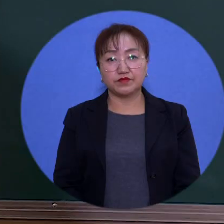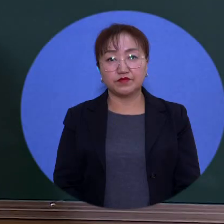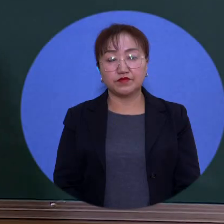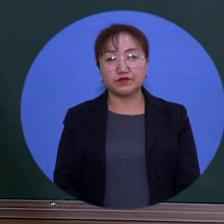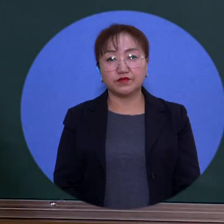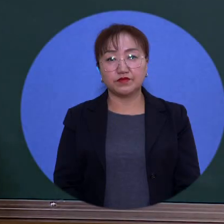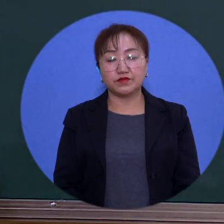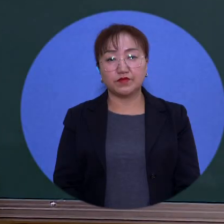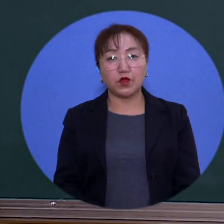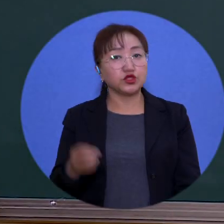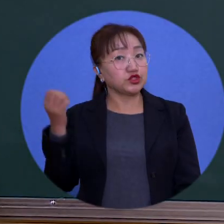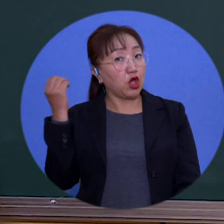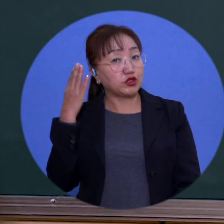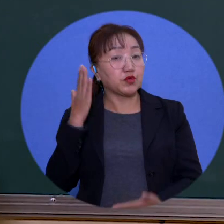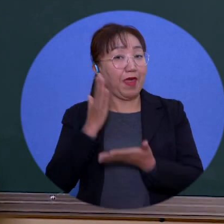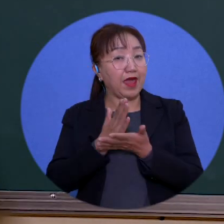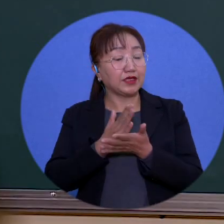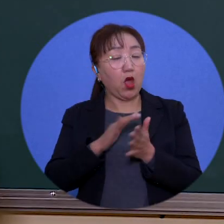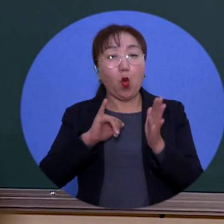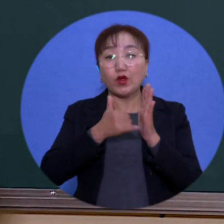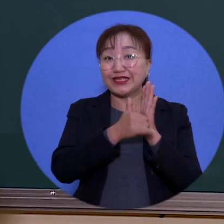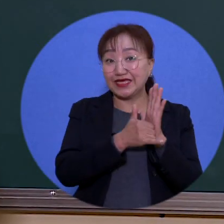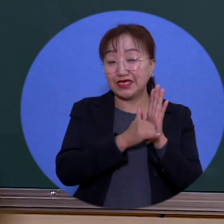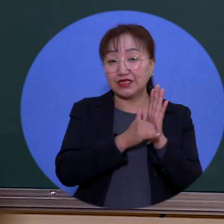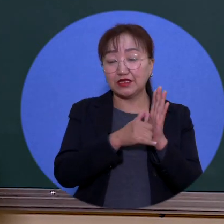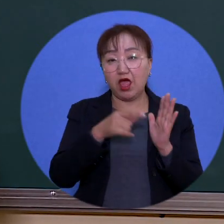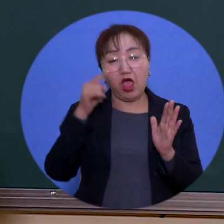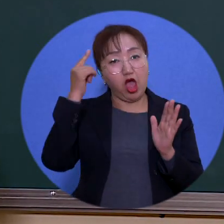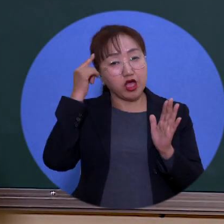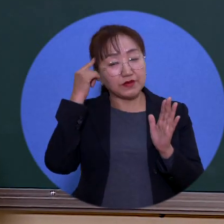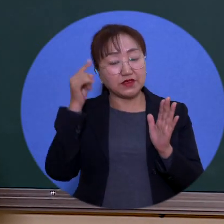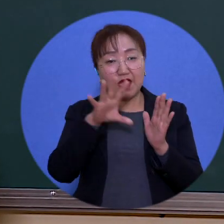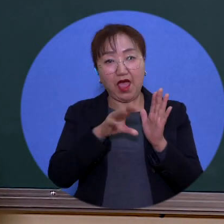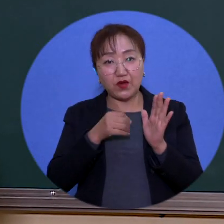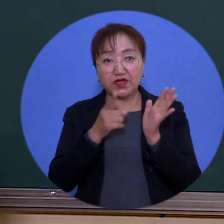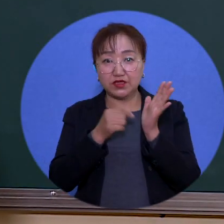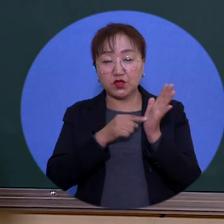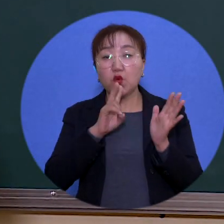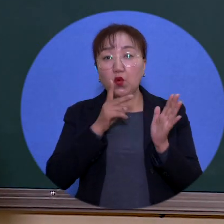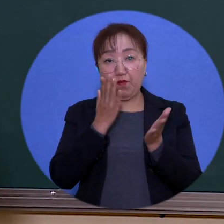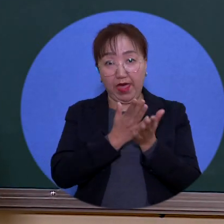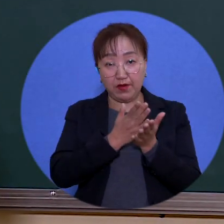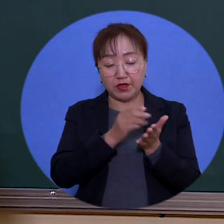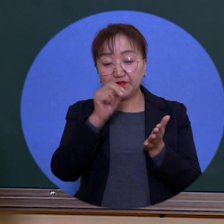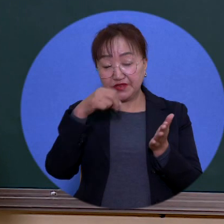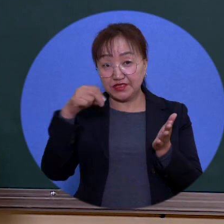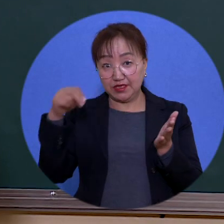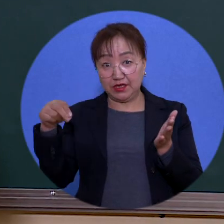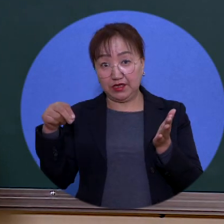དེ ལས སྡོད སྡིང སྡེད དགས དེགས སྡོད ཁའོད སྡོད པའི སྡིད དེད ཁེན སྡིན